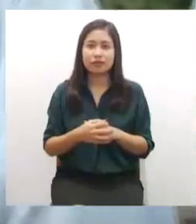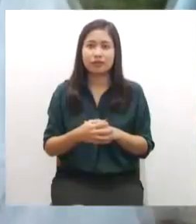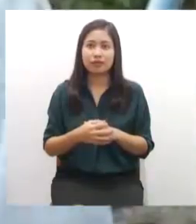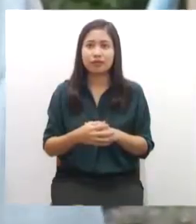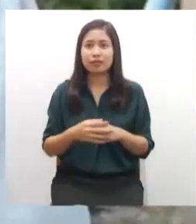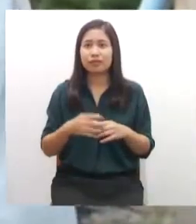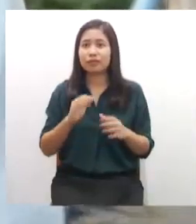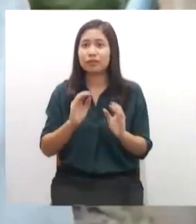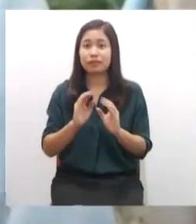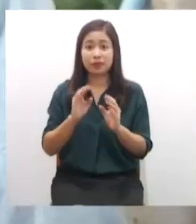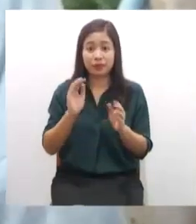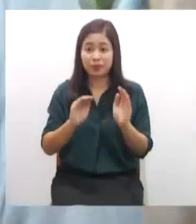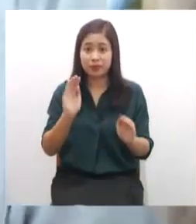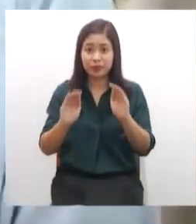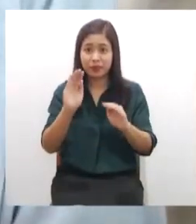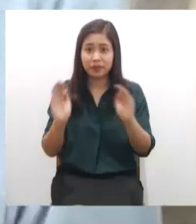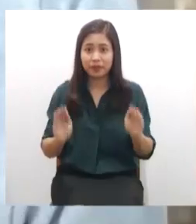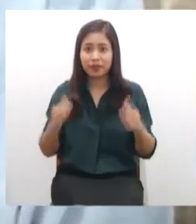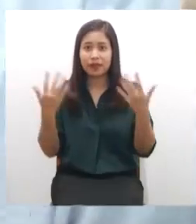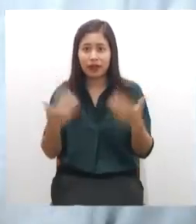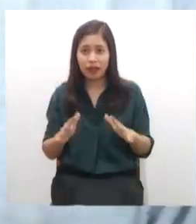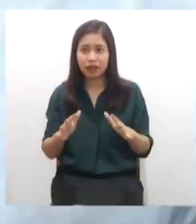พอปั้นได้รูปแล้วเอาน้ำโฟมราด